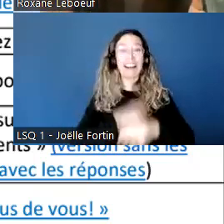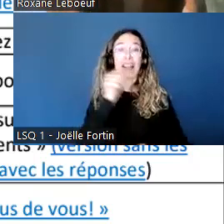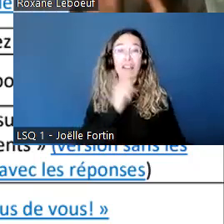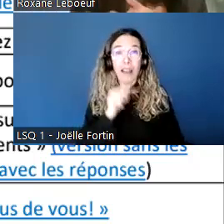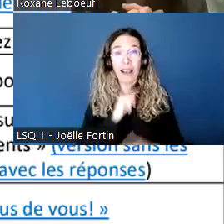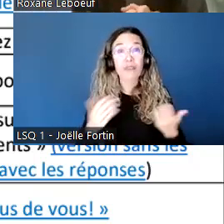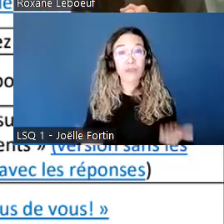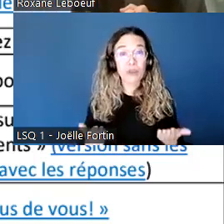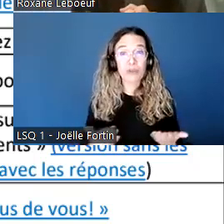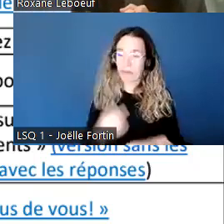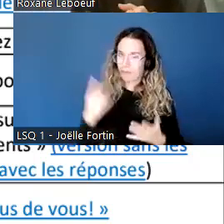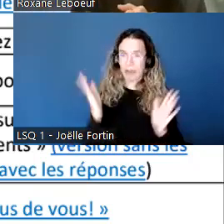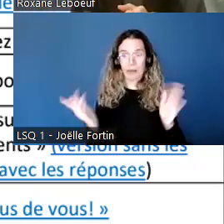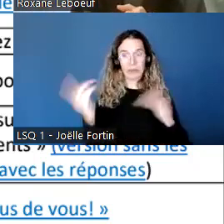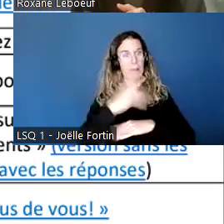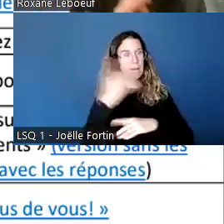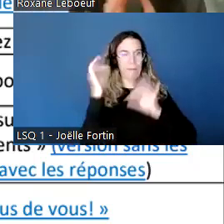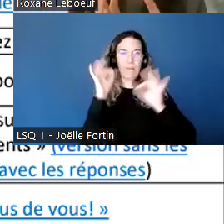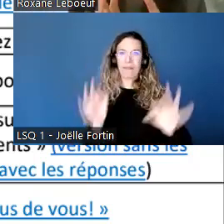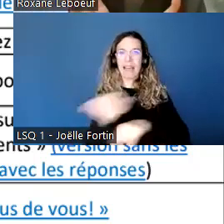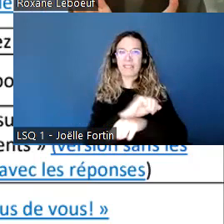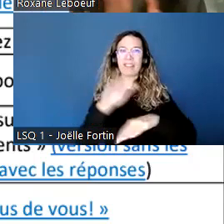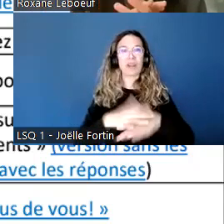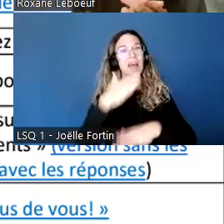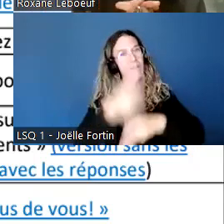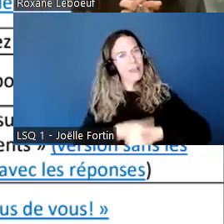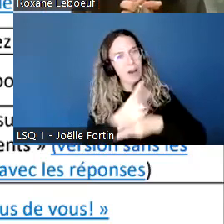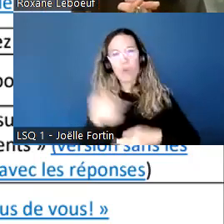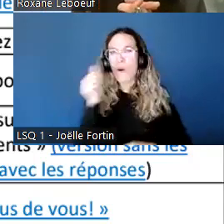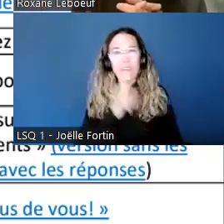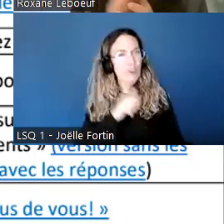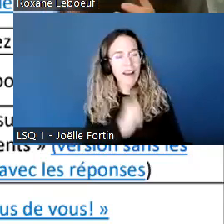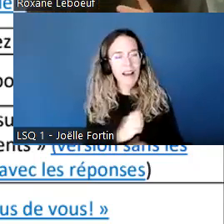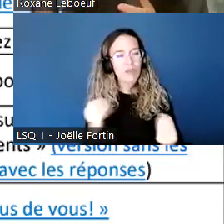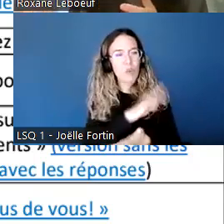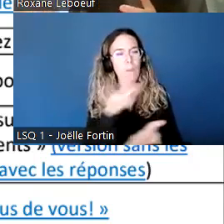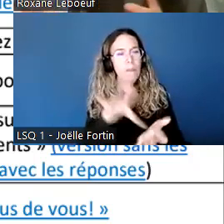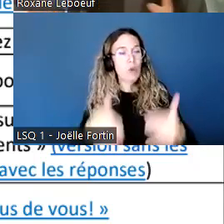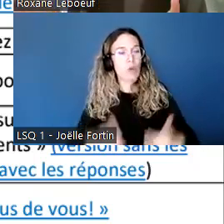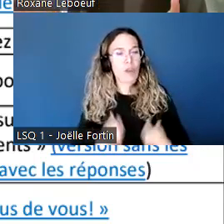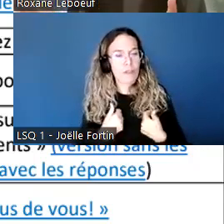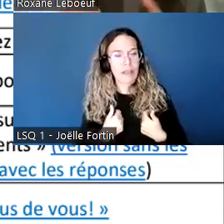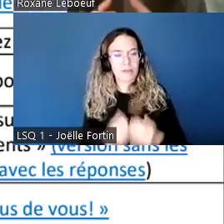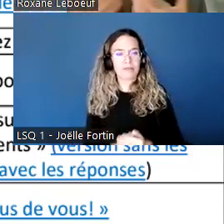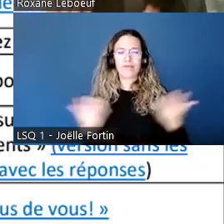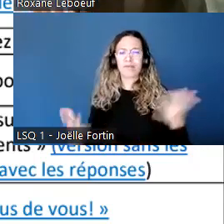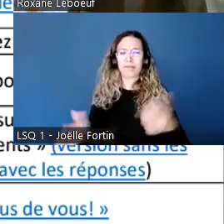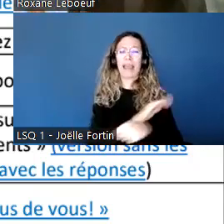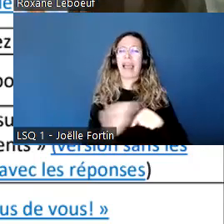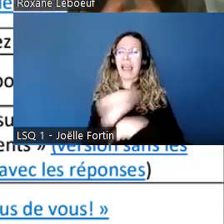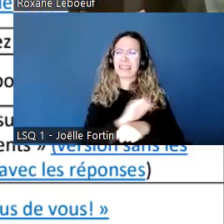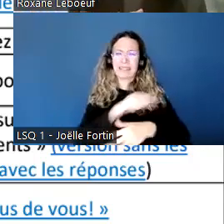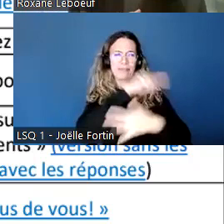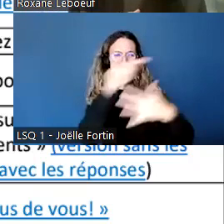donc une journée parfaite pour faire une activité sur la bienveillance ou sur l'intolérance au sein des milieux de vie. Et là, on propose plusieurs activités, mais évidemment, ça peut